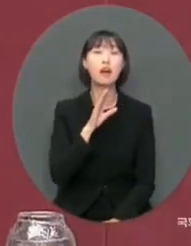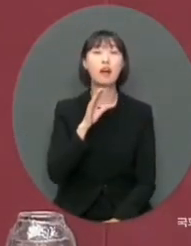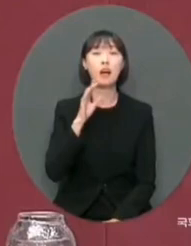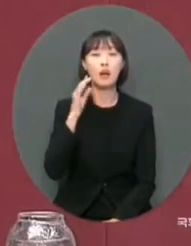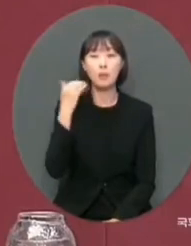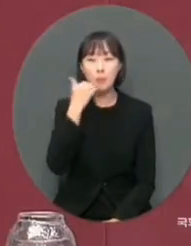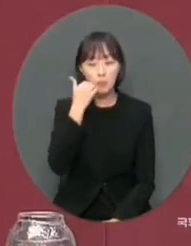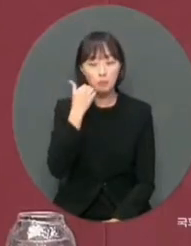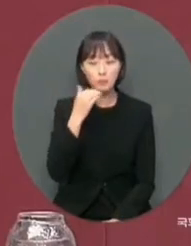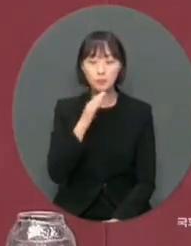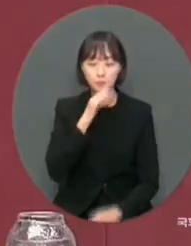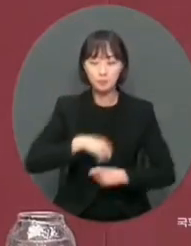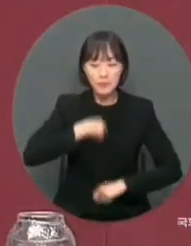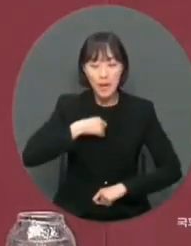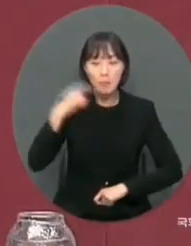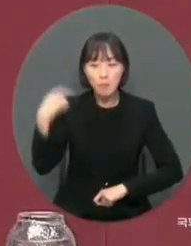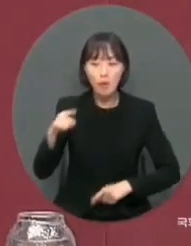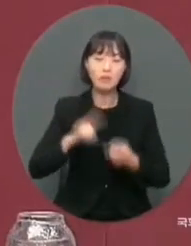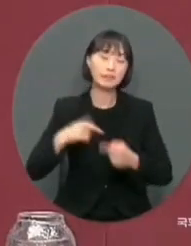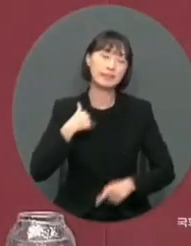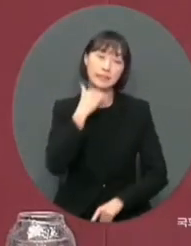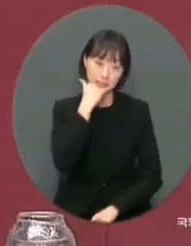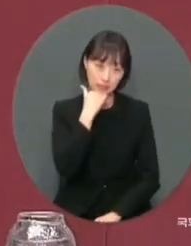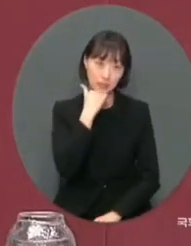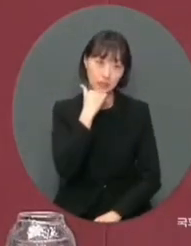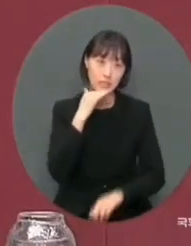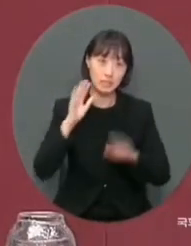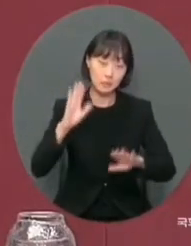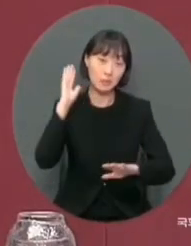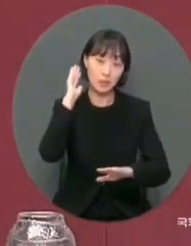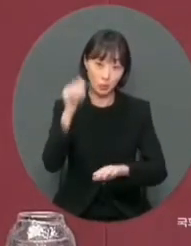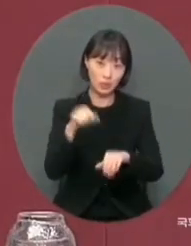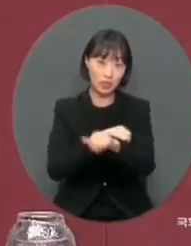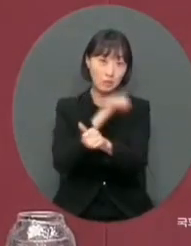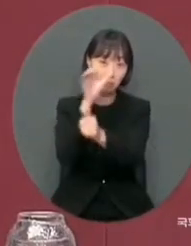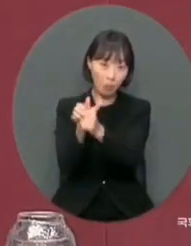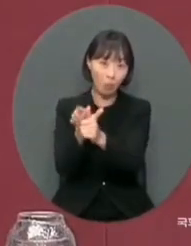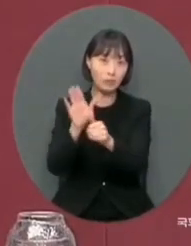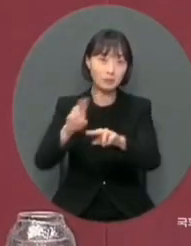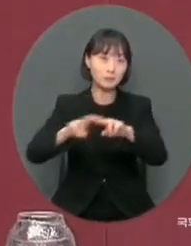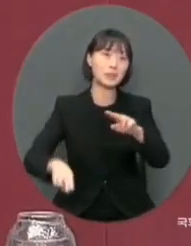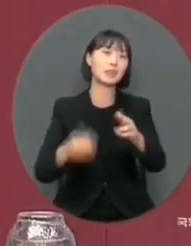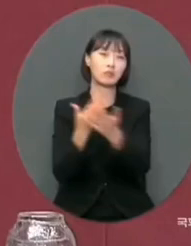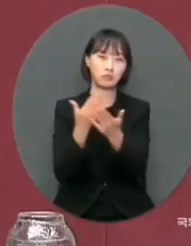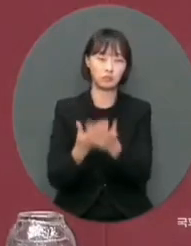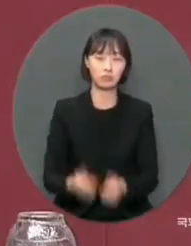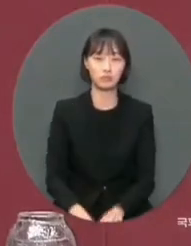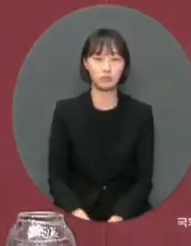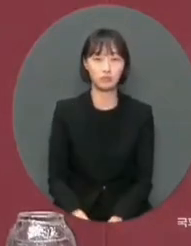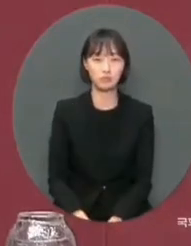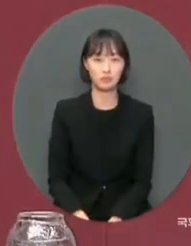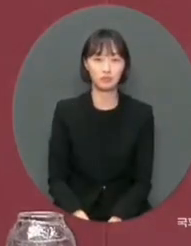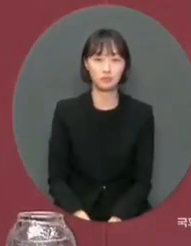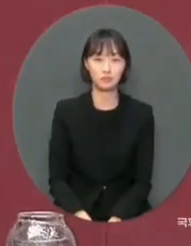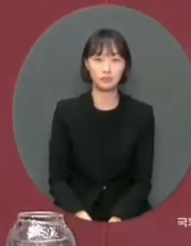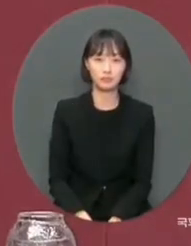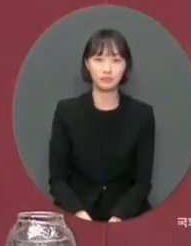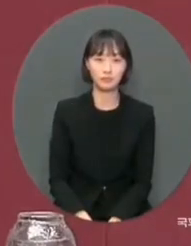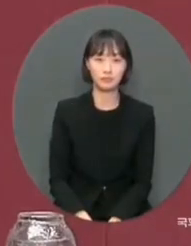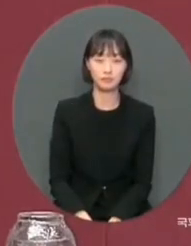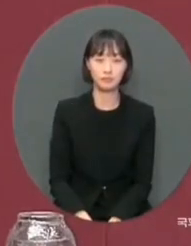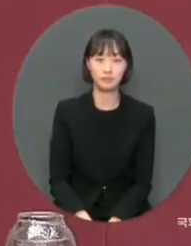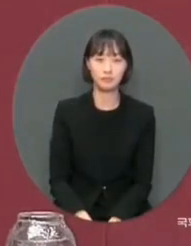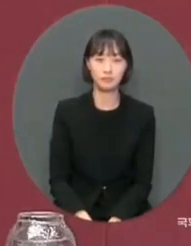보겠습니다. 지금 당장 대통령 특보에서 내려오십시오. 뿐만 아니라 무릎 꿇고 사죄하십시오. 마녀 사냥을